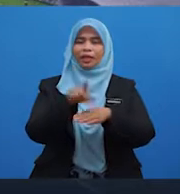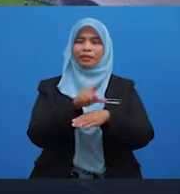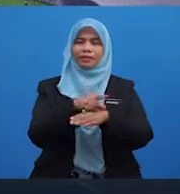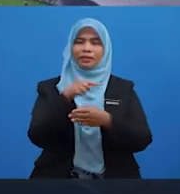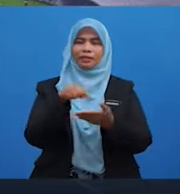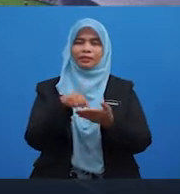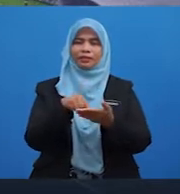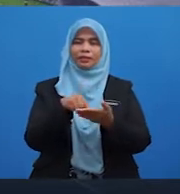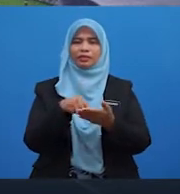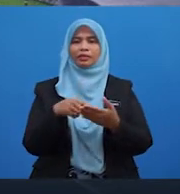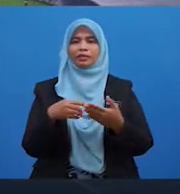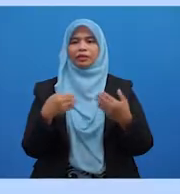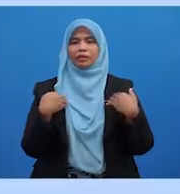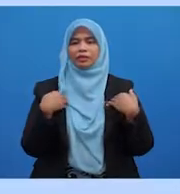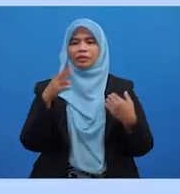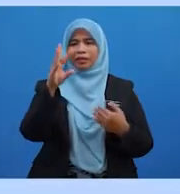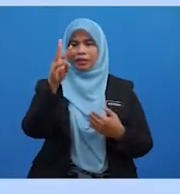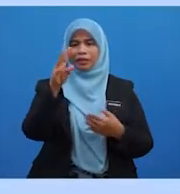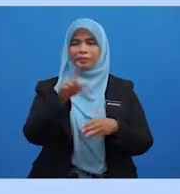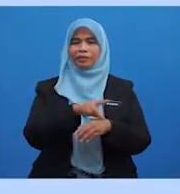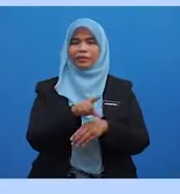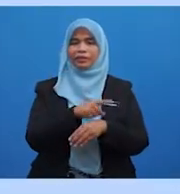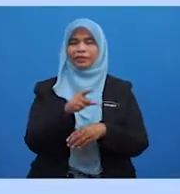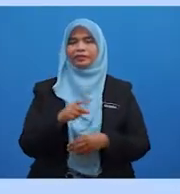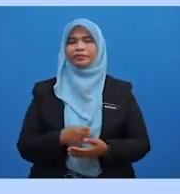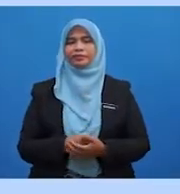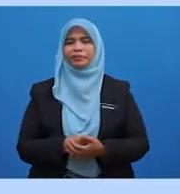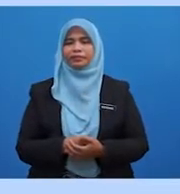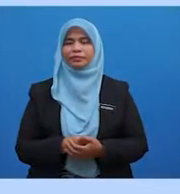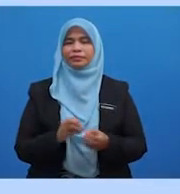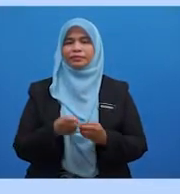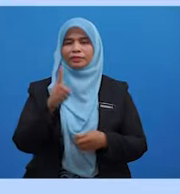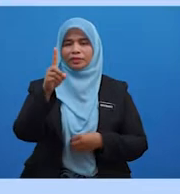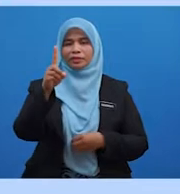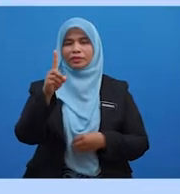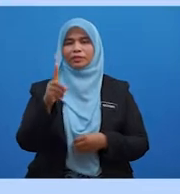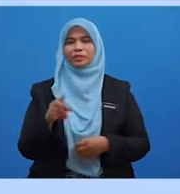Latihan ini terdiri daripada 6 latihan standard. Yang pertama,